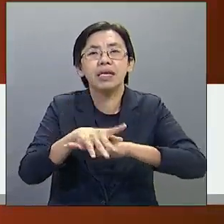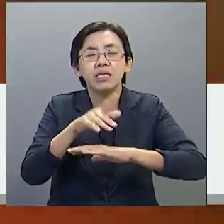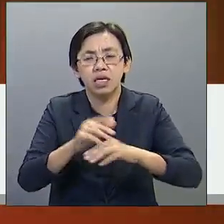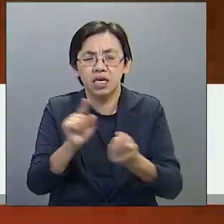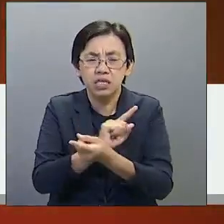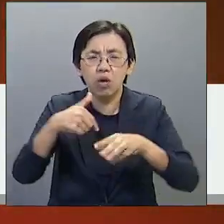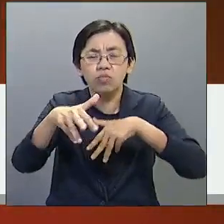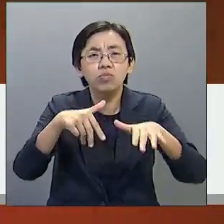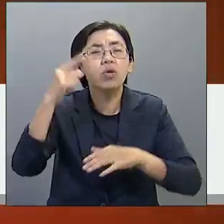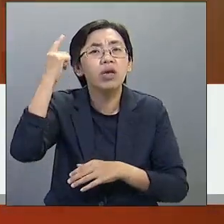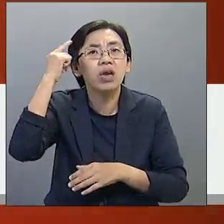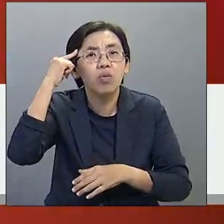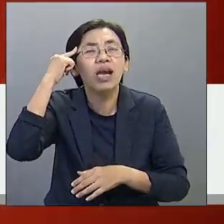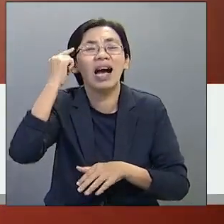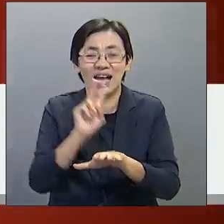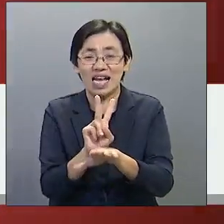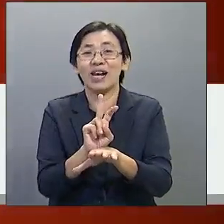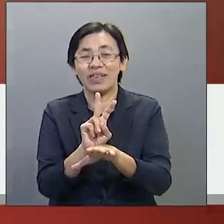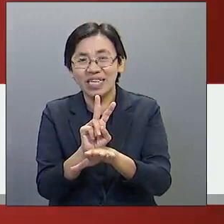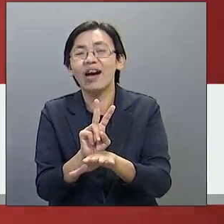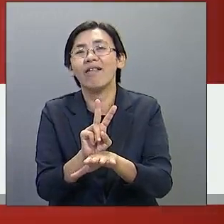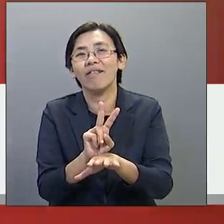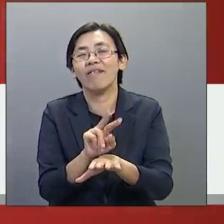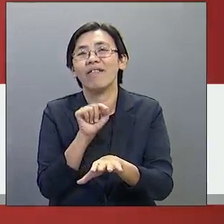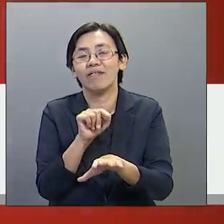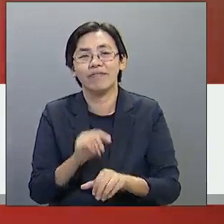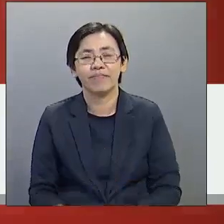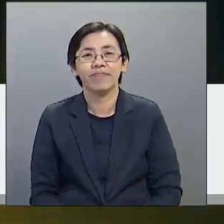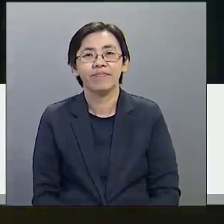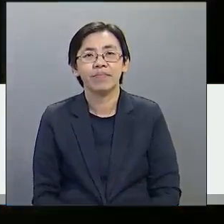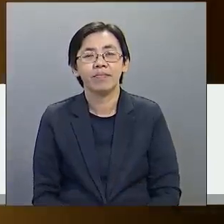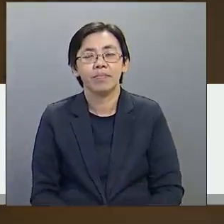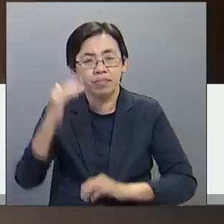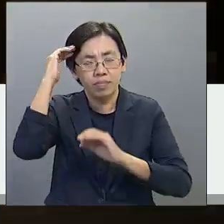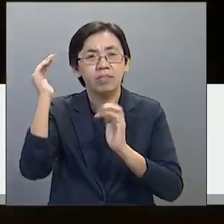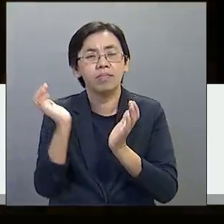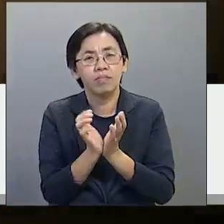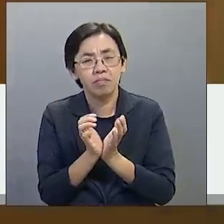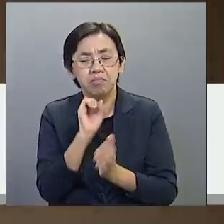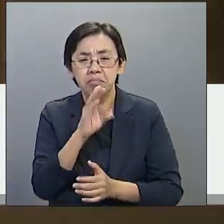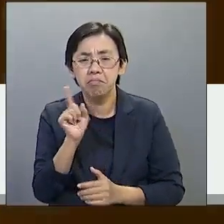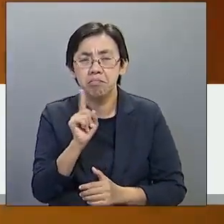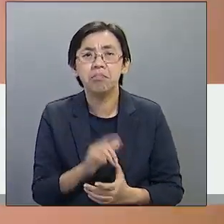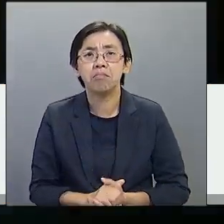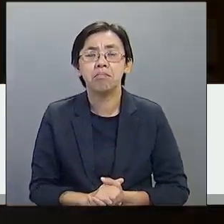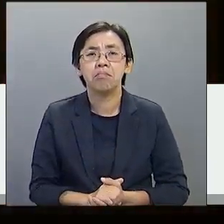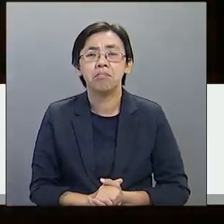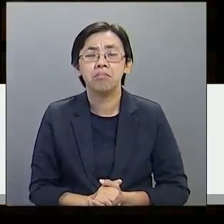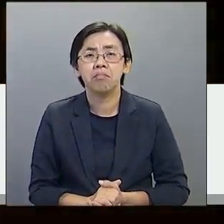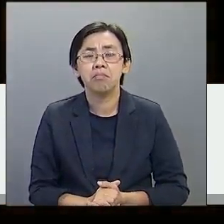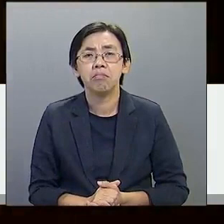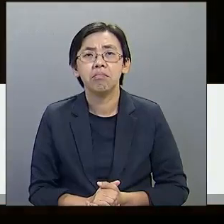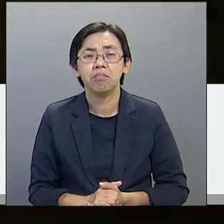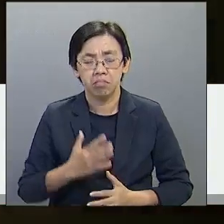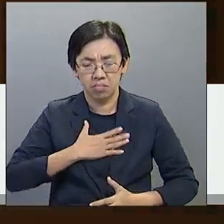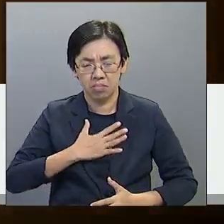มได้รับรู้ว่ามันมีเหตุการณ์ในลักษณะนี้เกิดขึ้นนะคะตำรวจก็ชี้แจงว่าเขาได้อ้างถึงอาการบาดเจ็บที่บริเวณหน้